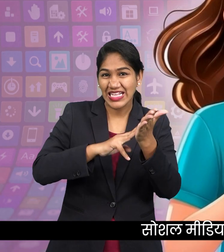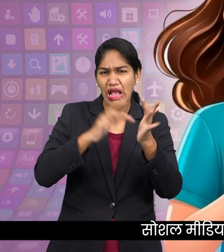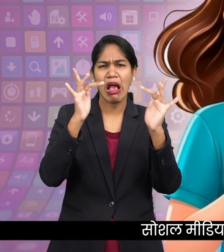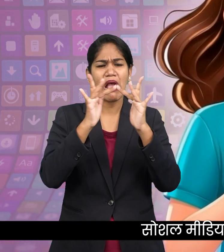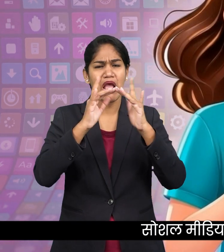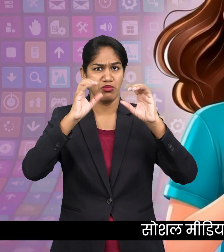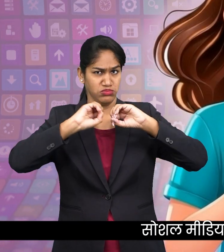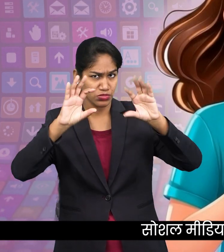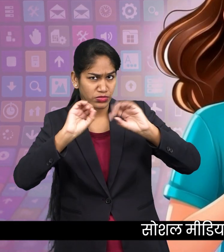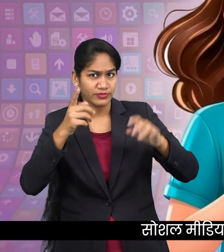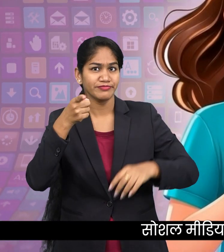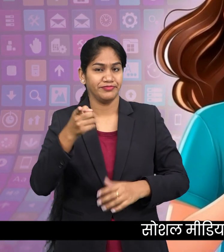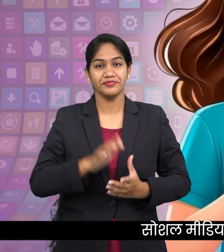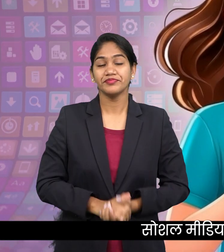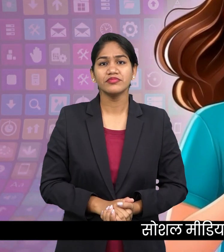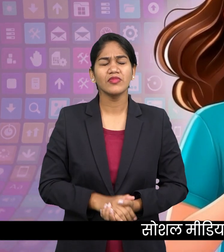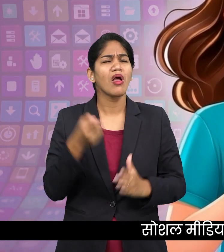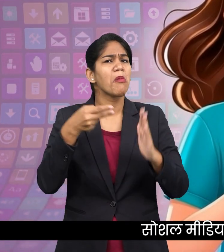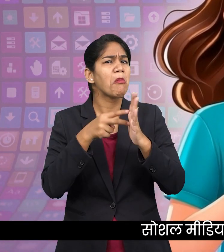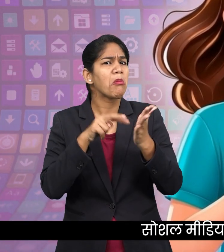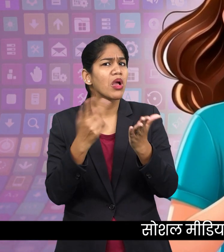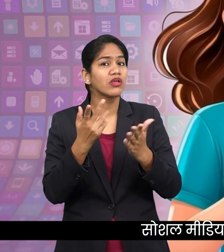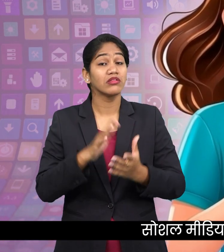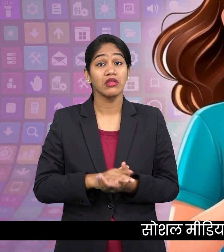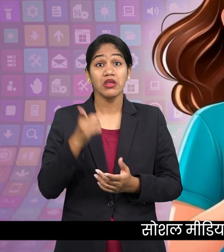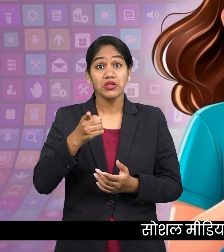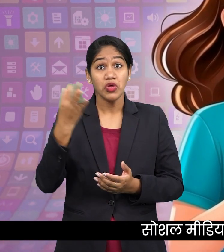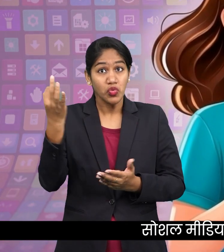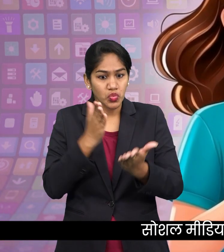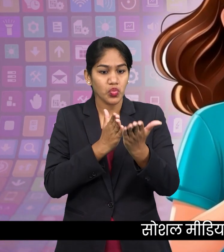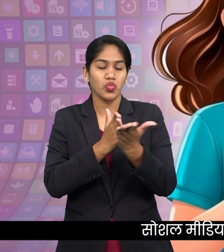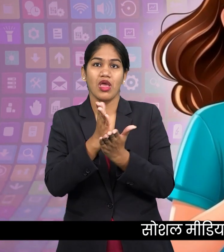सोशल मीडिया शेअर करण्याचा एक नवीन मार्ग.